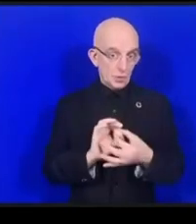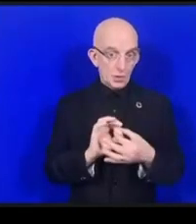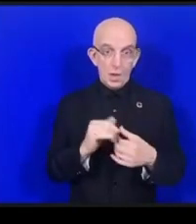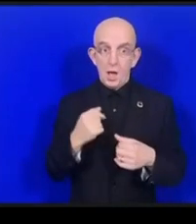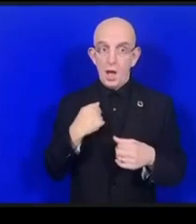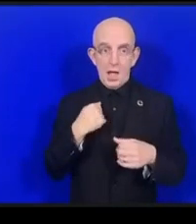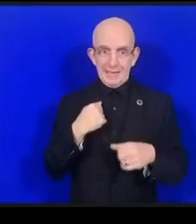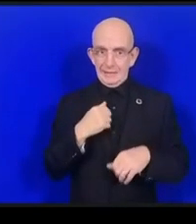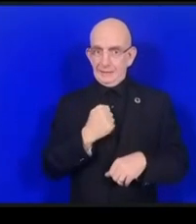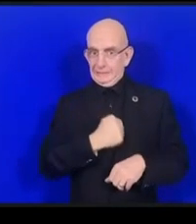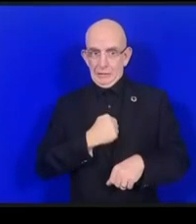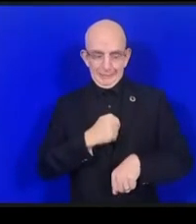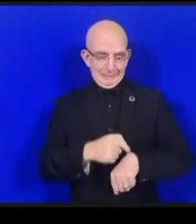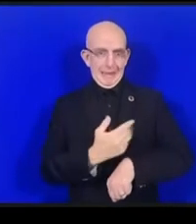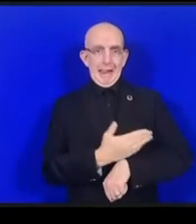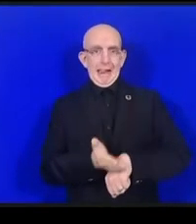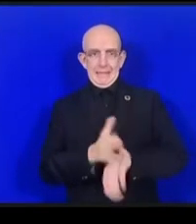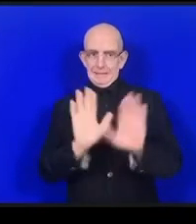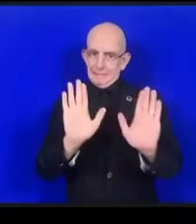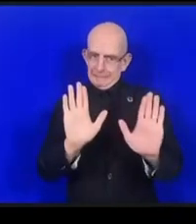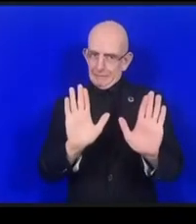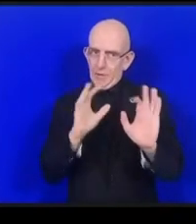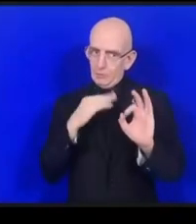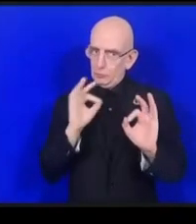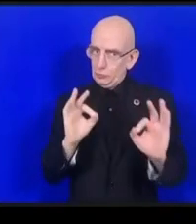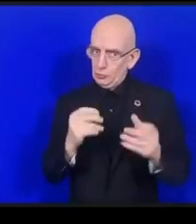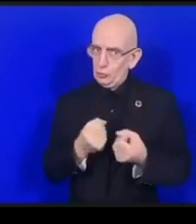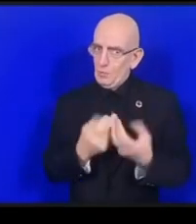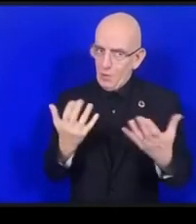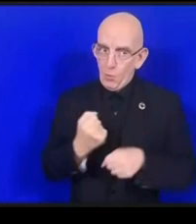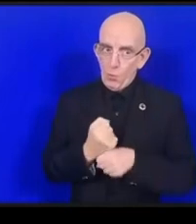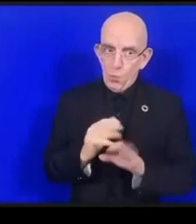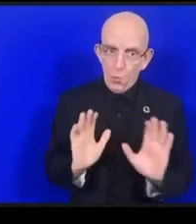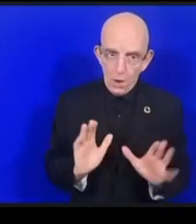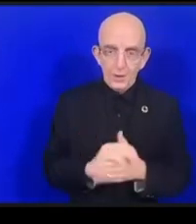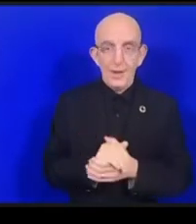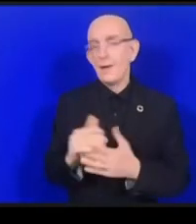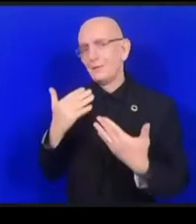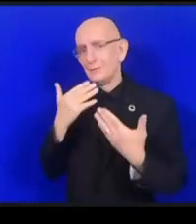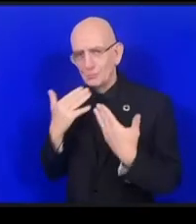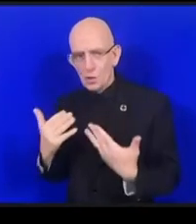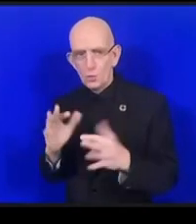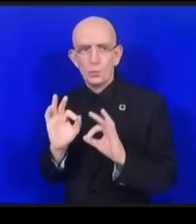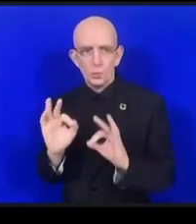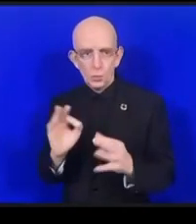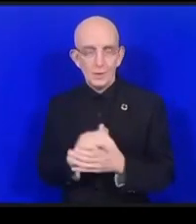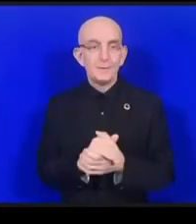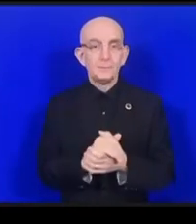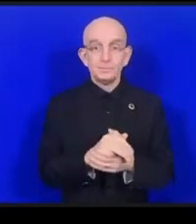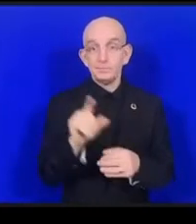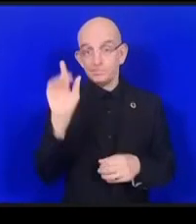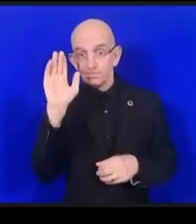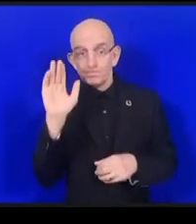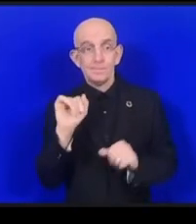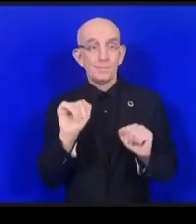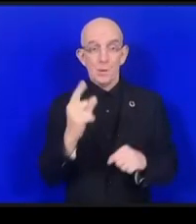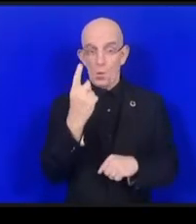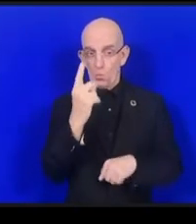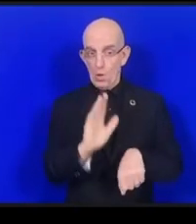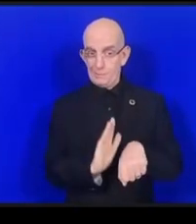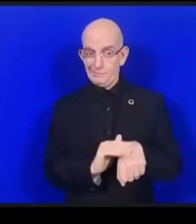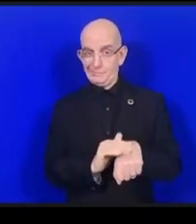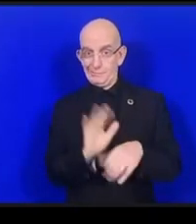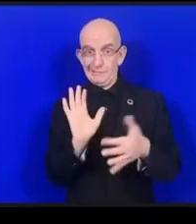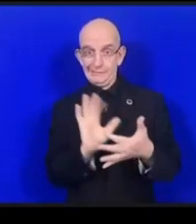я прошу прощения что я вышел за рамки регламента Можно я прокомментируй Да